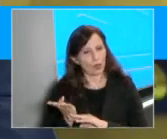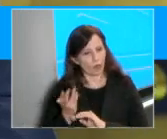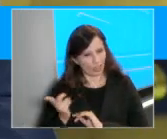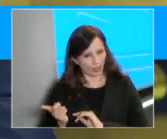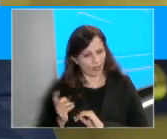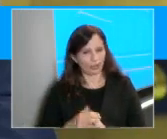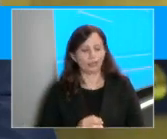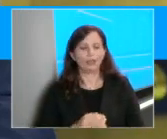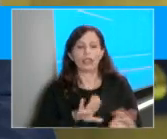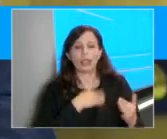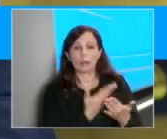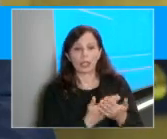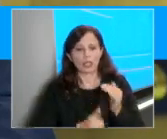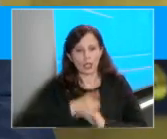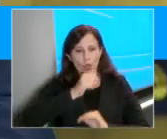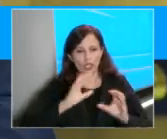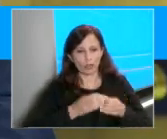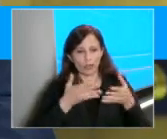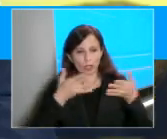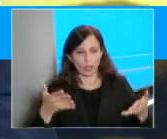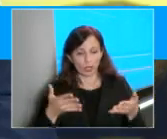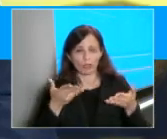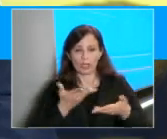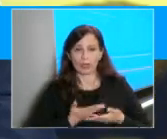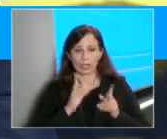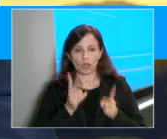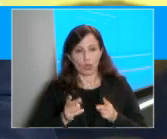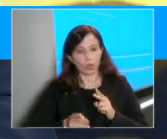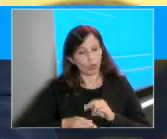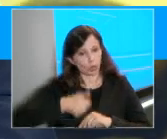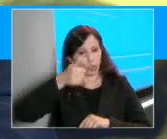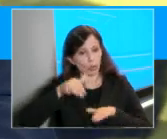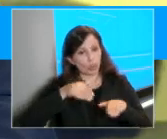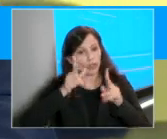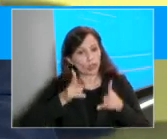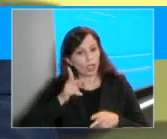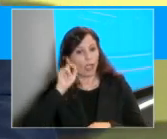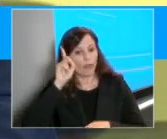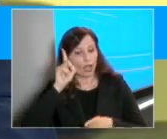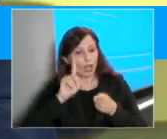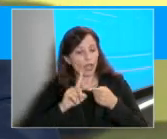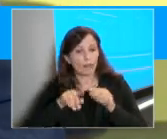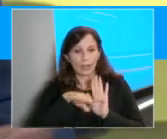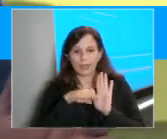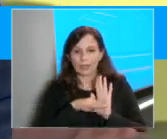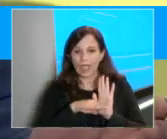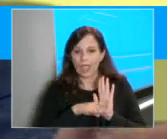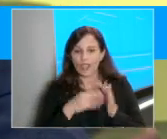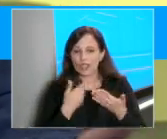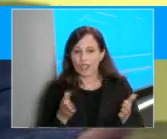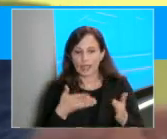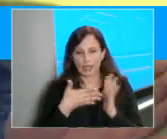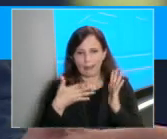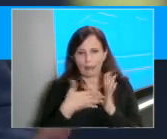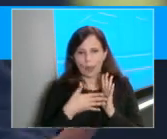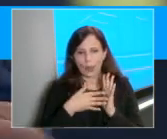המפלגה הגדולה יקבל את האפשרות להיות ראש ממשלה, יכול להיות שזה אפשרי, אבל בתנאי שאין נגדו כתבי אישום, שהוא לא נמצא בחקירות. שוב,